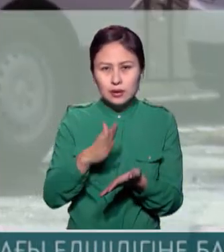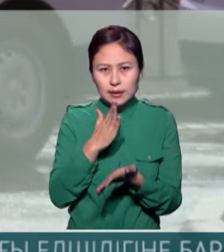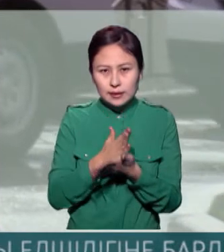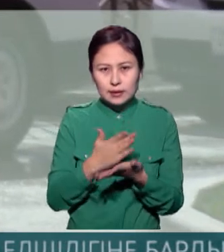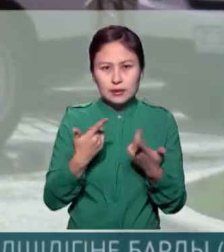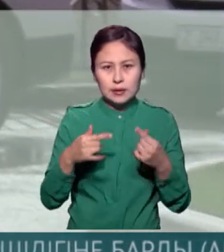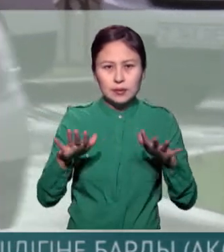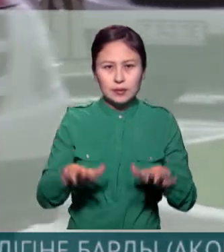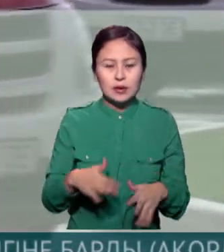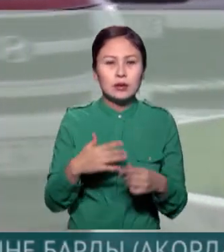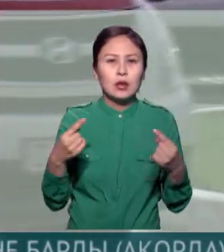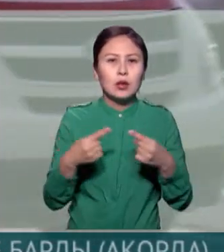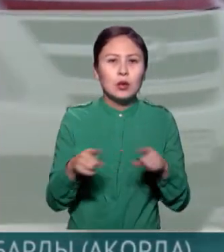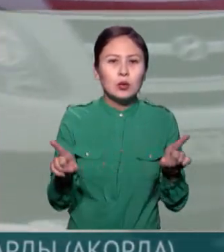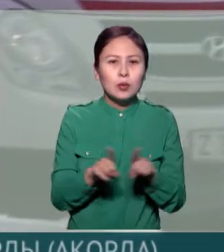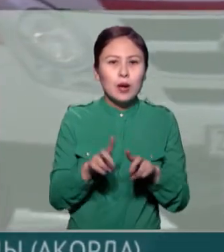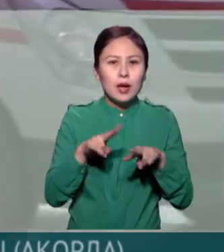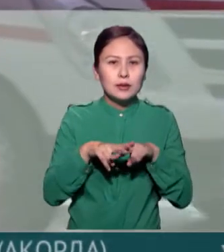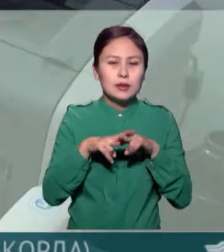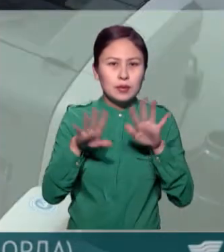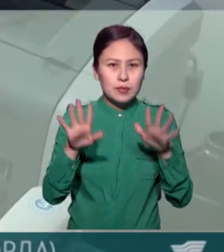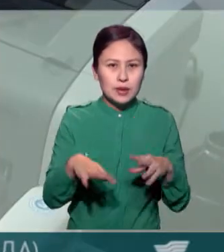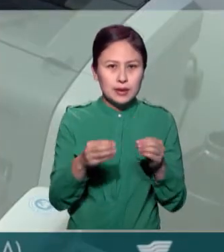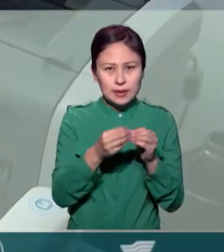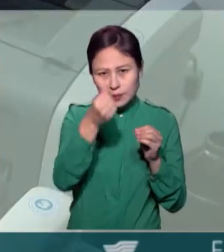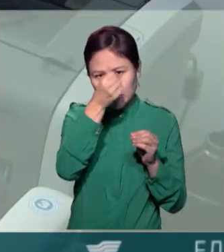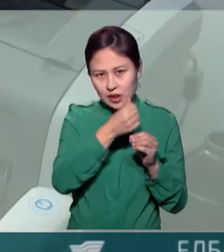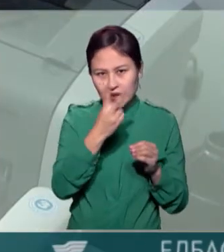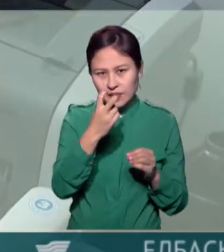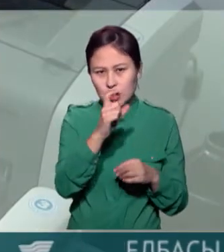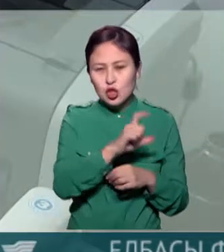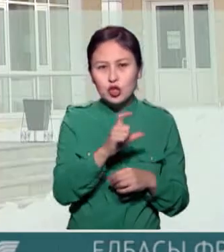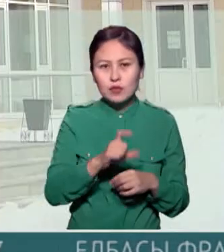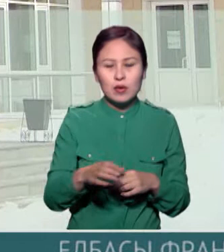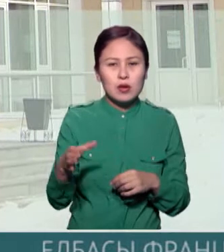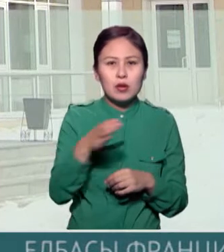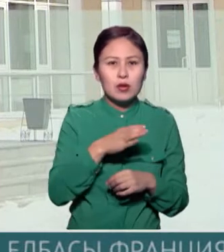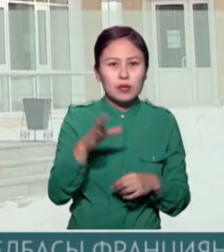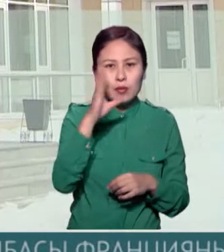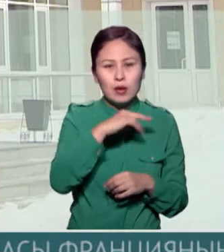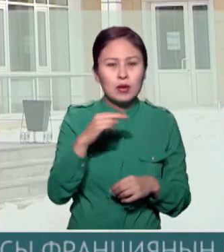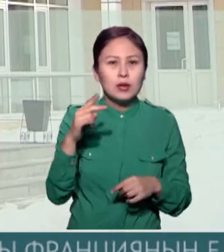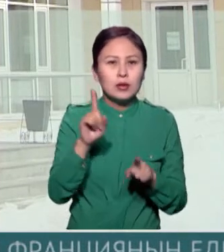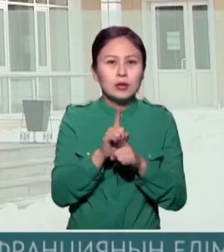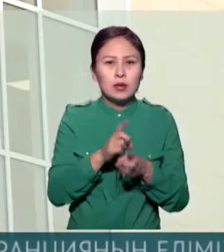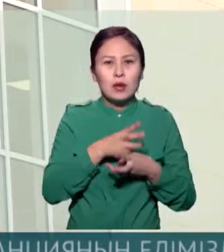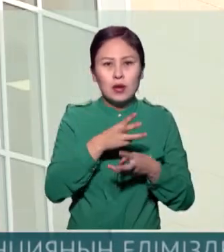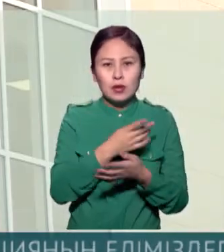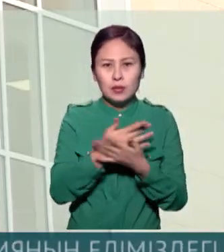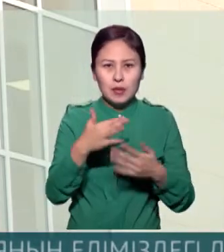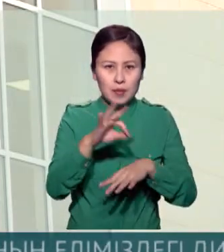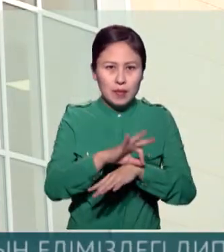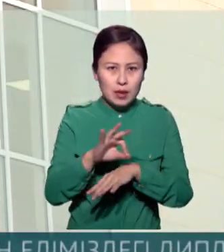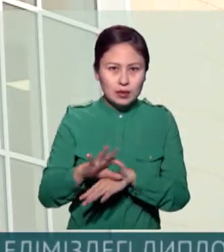жатады. Дәрігерлердің айтуынша, Астана қаласында тек 10 ай ішінде 200 адам арақтан уланған. Бұл көрсеткіш мейрам кездерінде ұлғаяды.